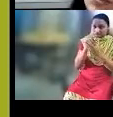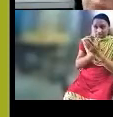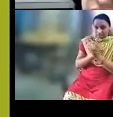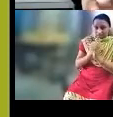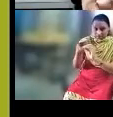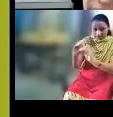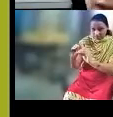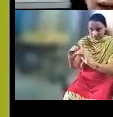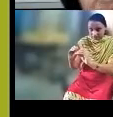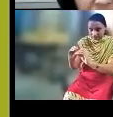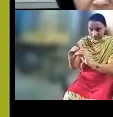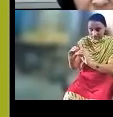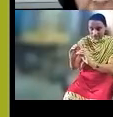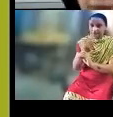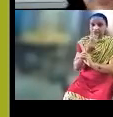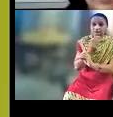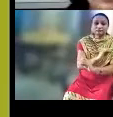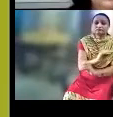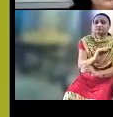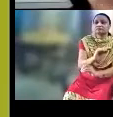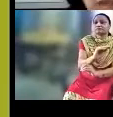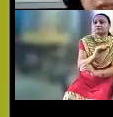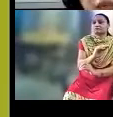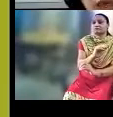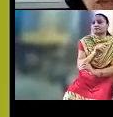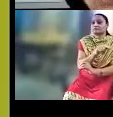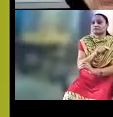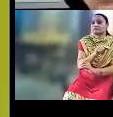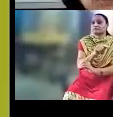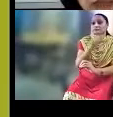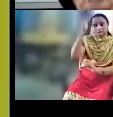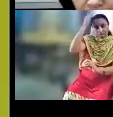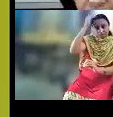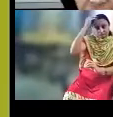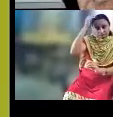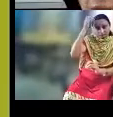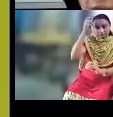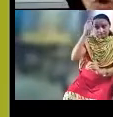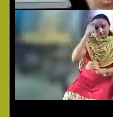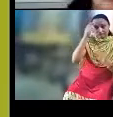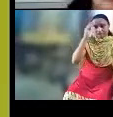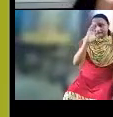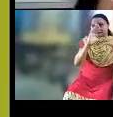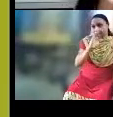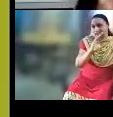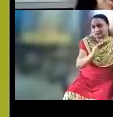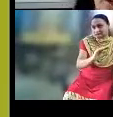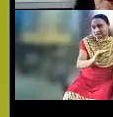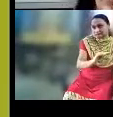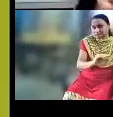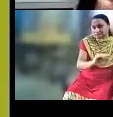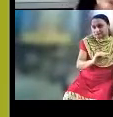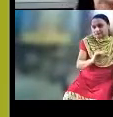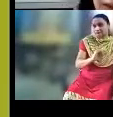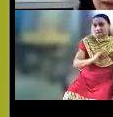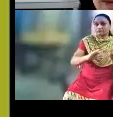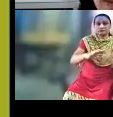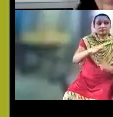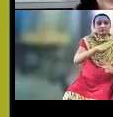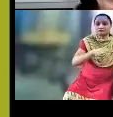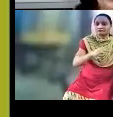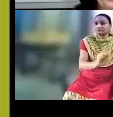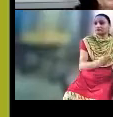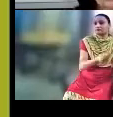गया, उन बच्चों में आगे जाकर के मानसिक स्वास्थ्य समस्याएं कम थी, और उनका सोशल बिहेवियर बेहतर